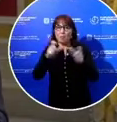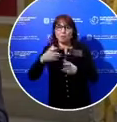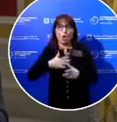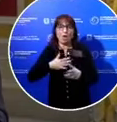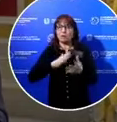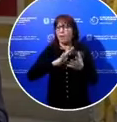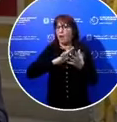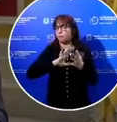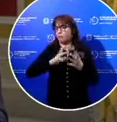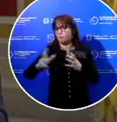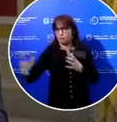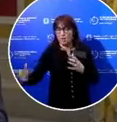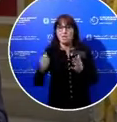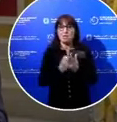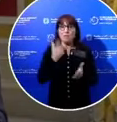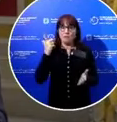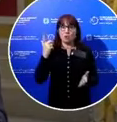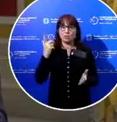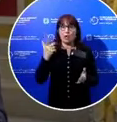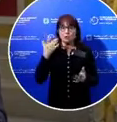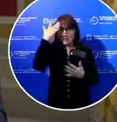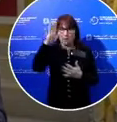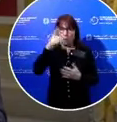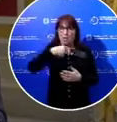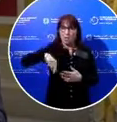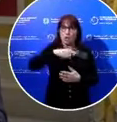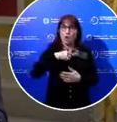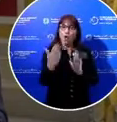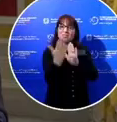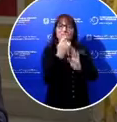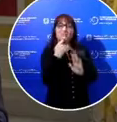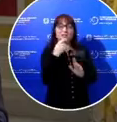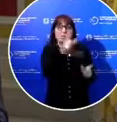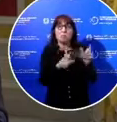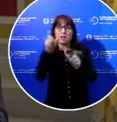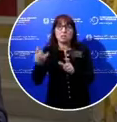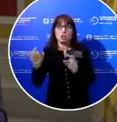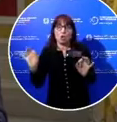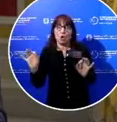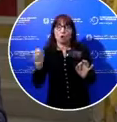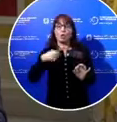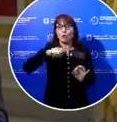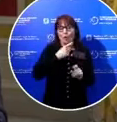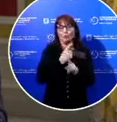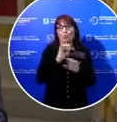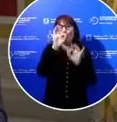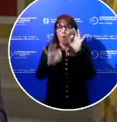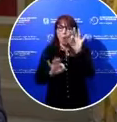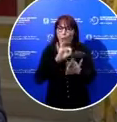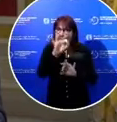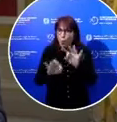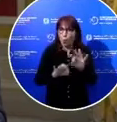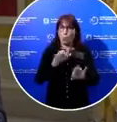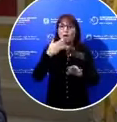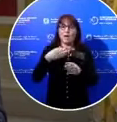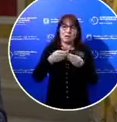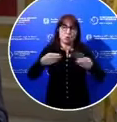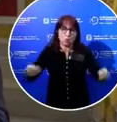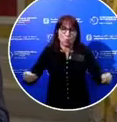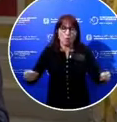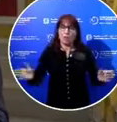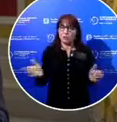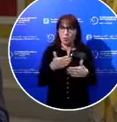È fondamentale ricordare che abbiamo davanti a noi delle persone e che dobbiamo prenderci cura di loro con tutti gli strumenti